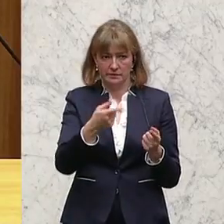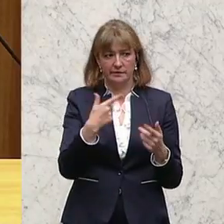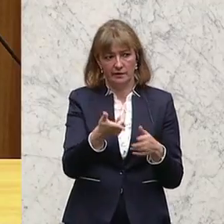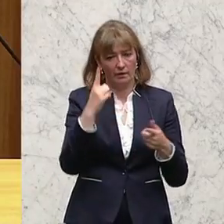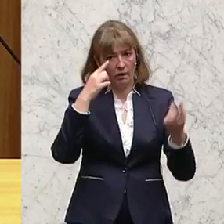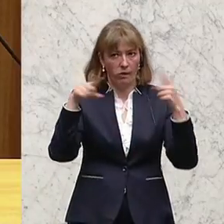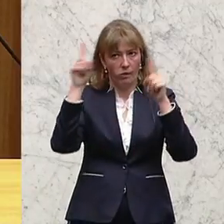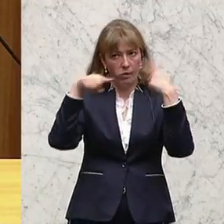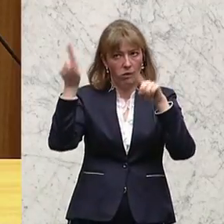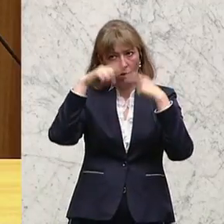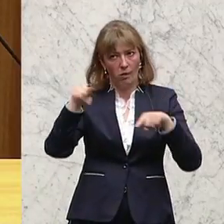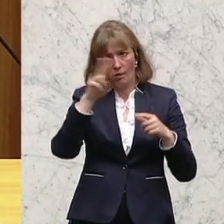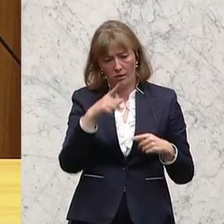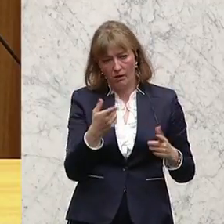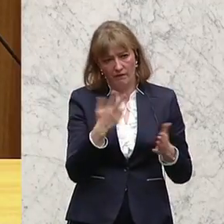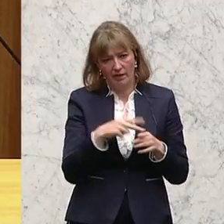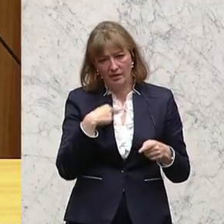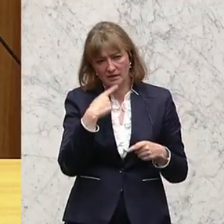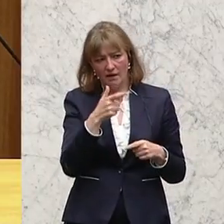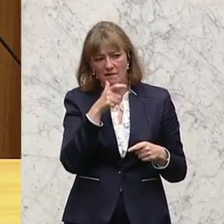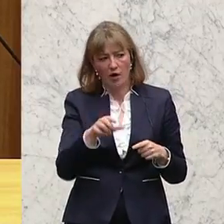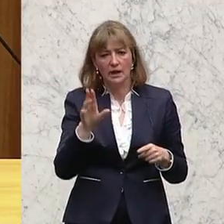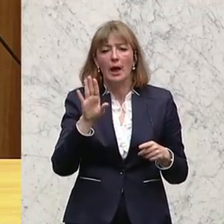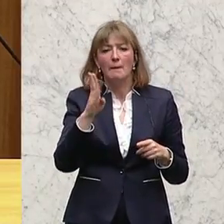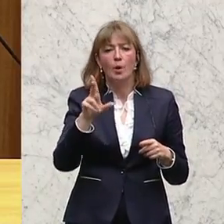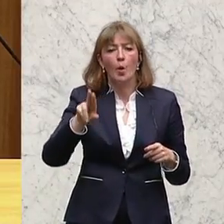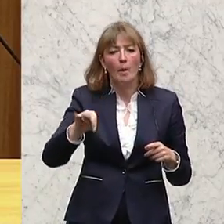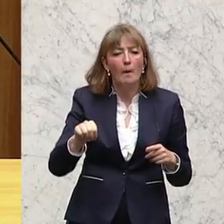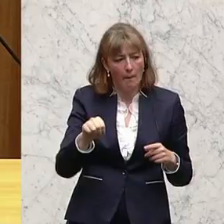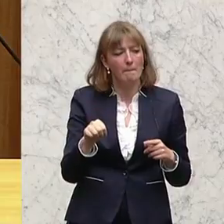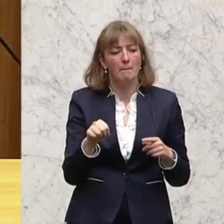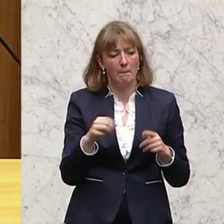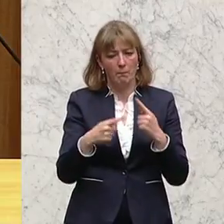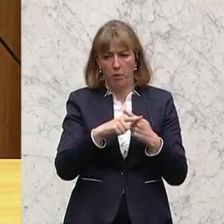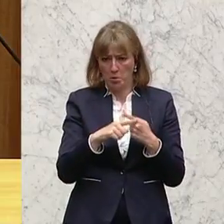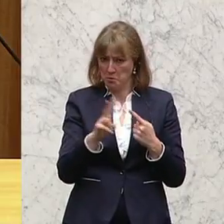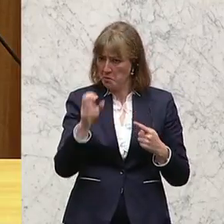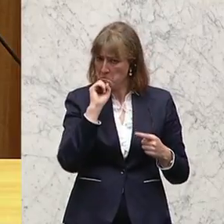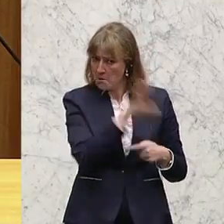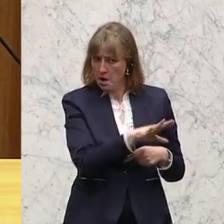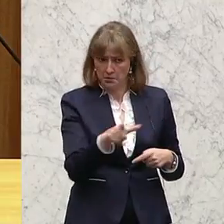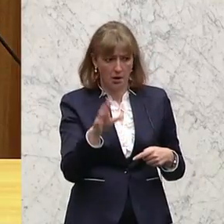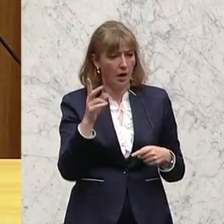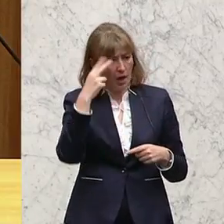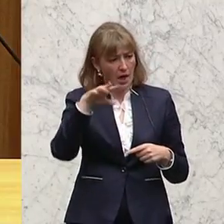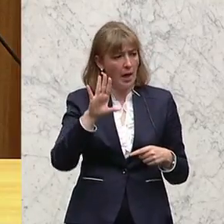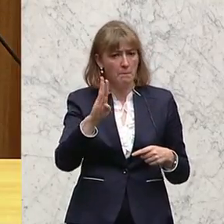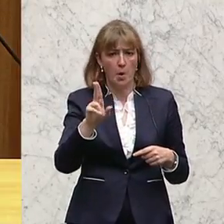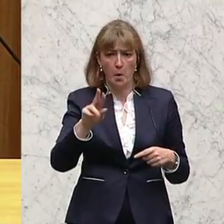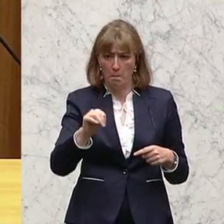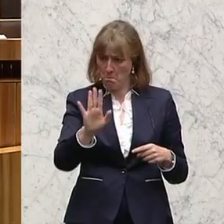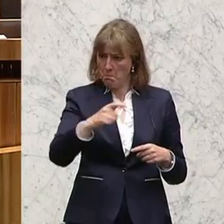ich das Wort Blumenbonus erwähne, wobei ich sowieso nicht verstehe, warum Sie den Herrn Blum nicht mögen. Der Herr Blum kommt ja aus Ihrer Partei, war